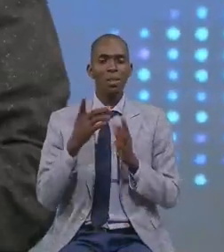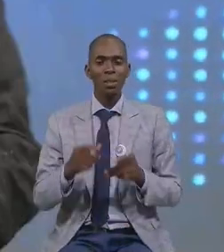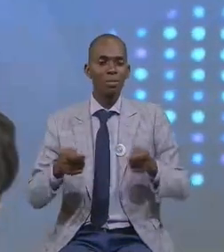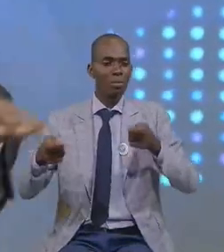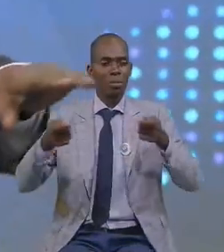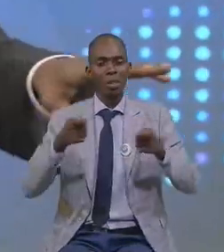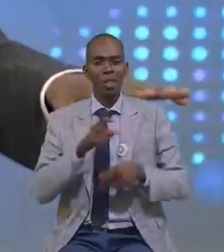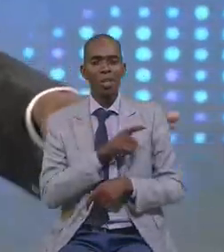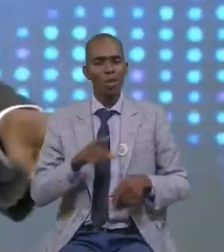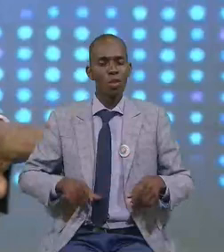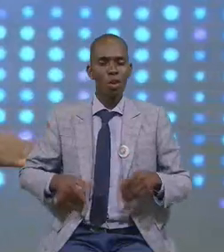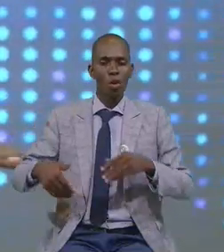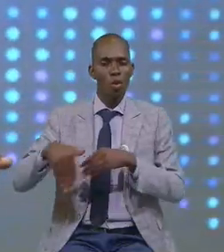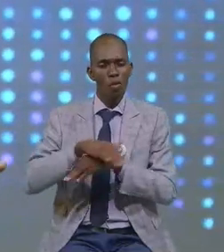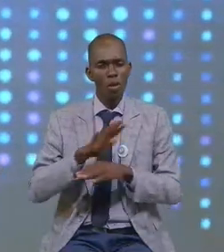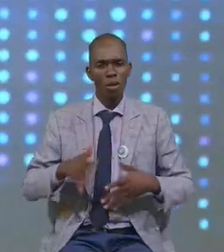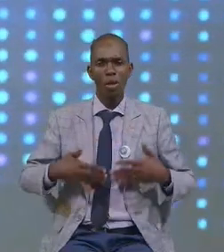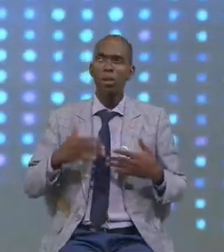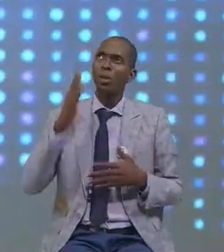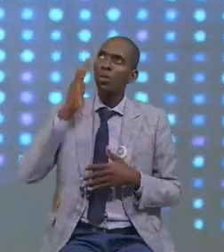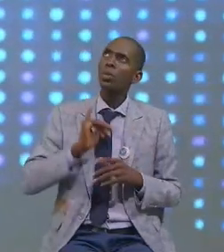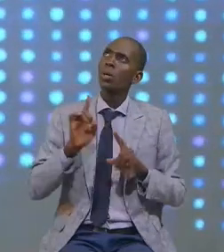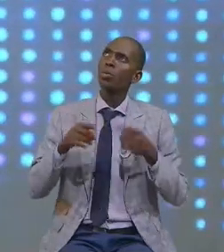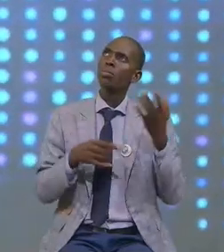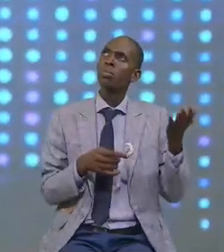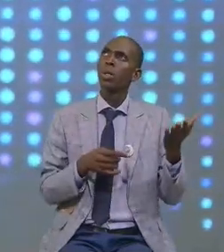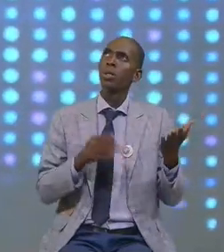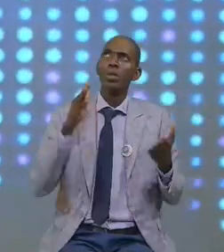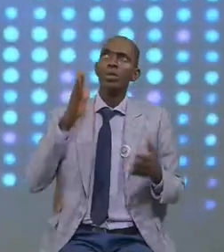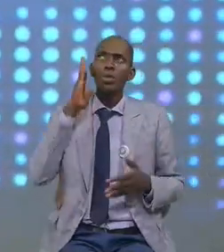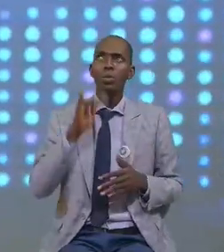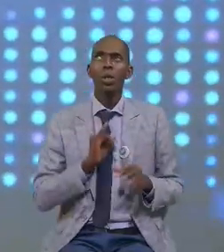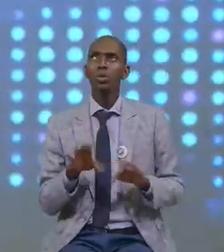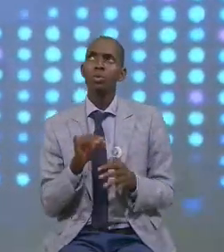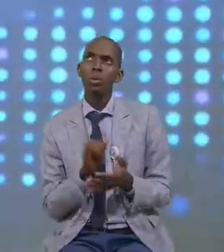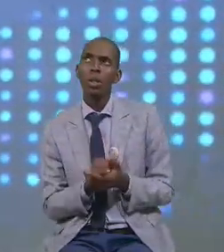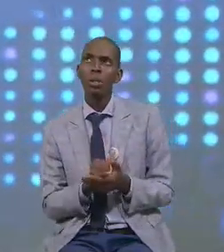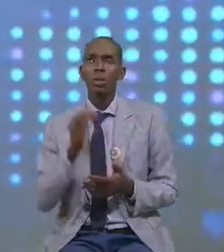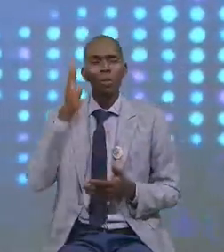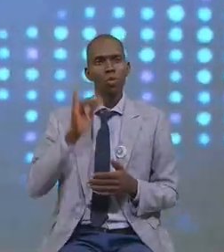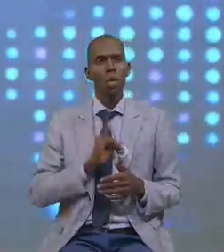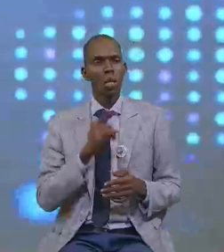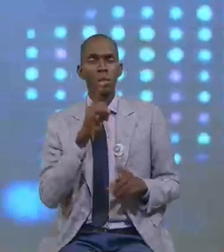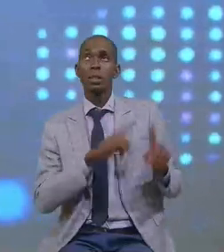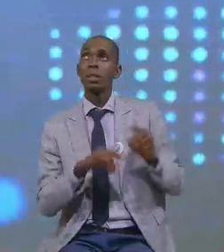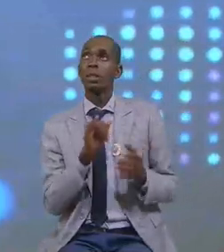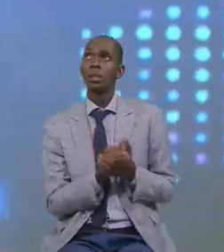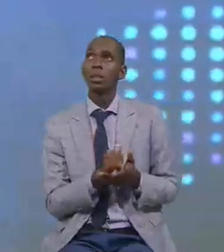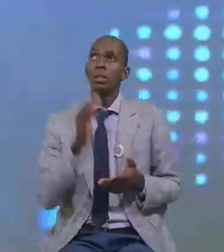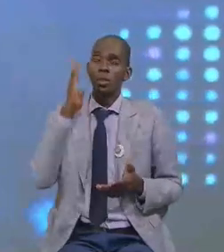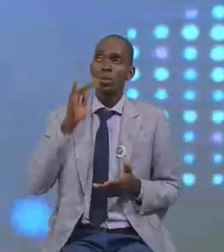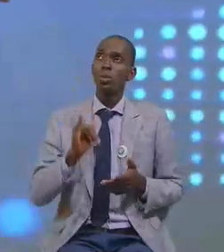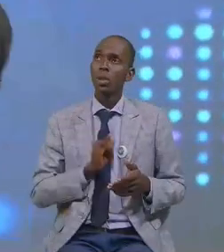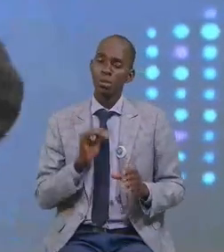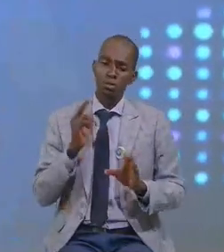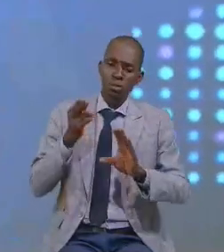Seigneur régnant dans votre vie. Dois-je aller là-bas? Dois-je passer par ici? Dois-je dire cela? Est-ce que dois-je me